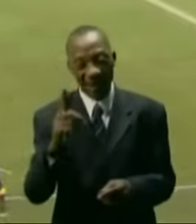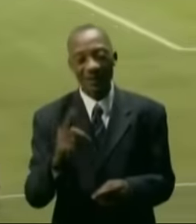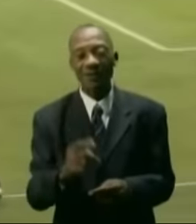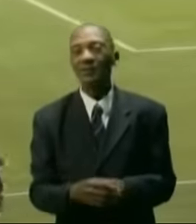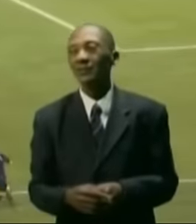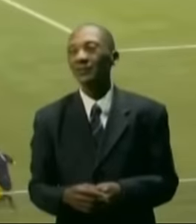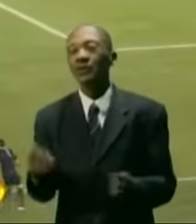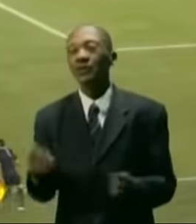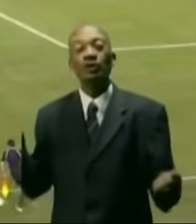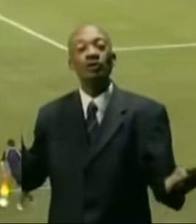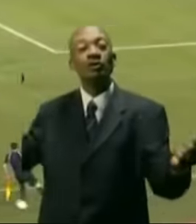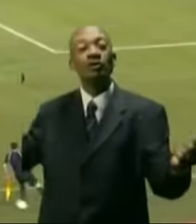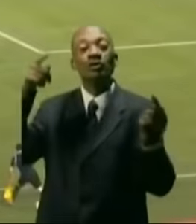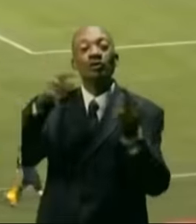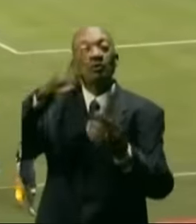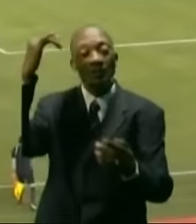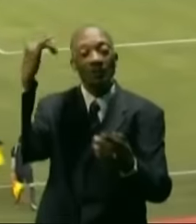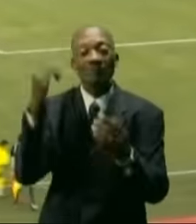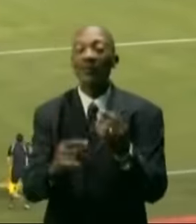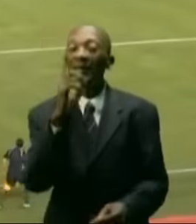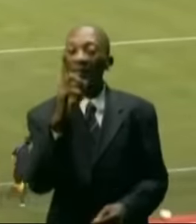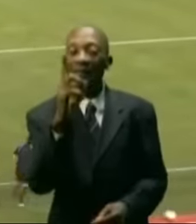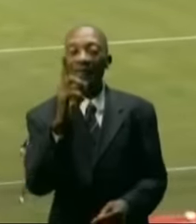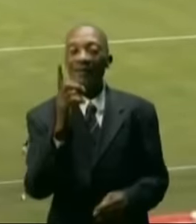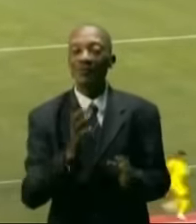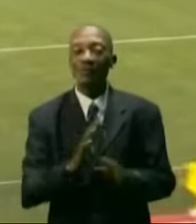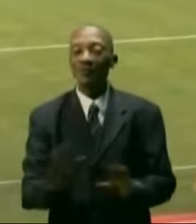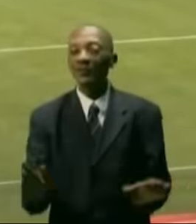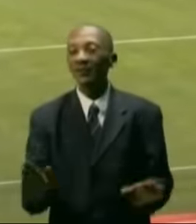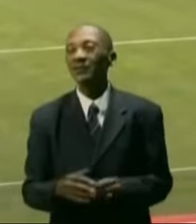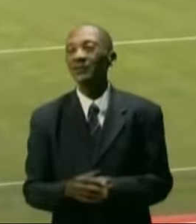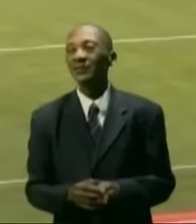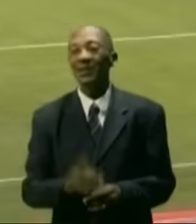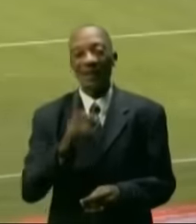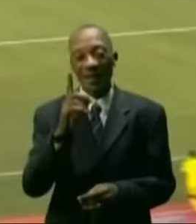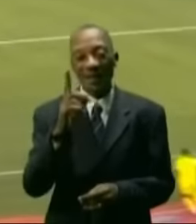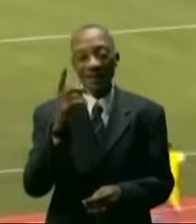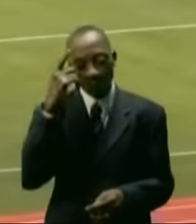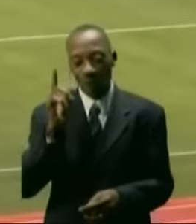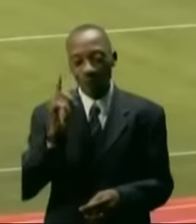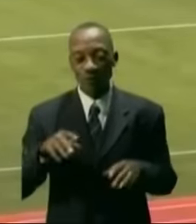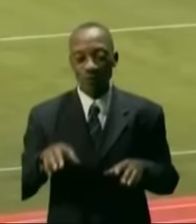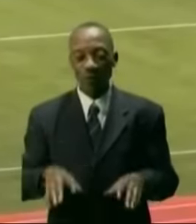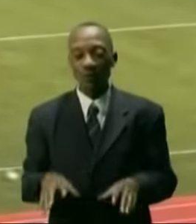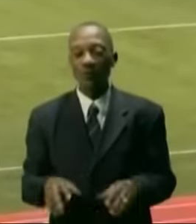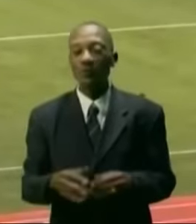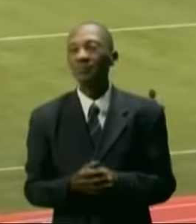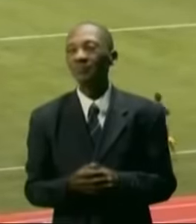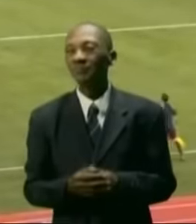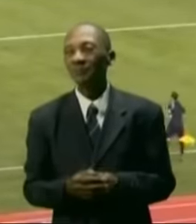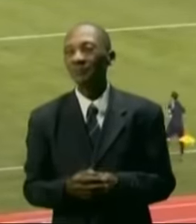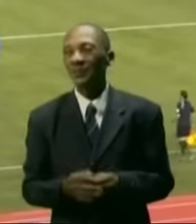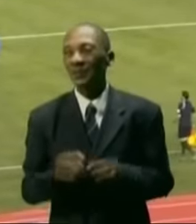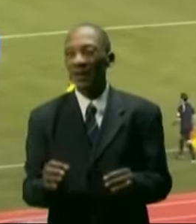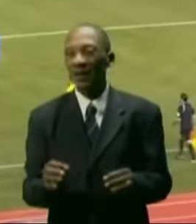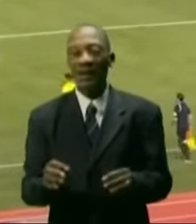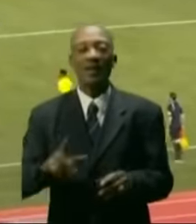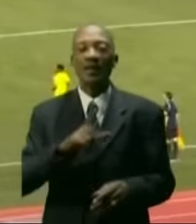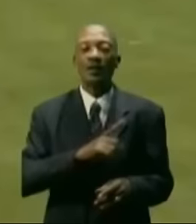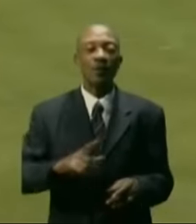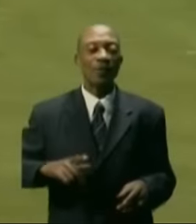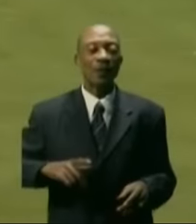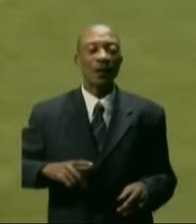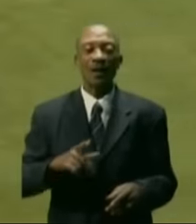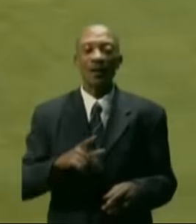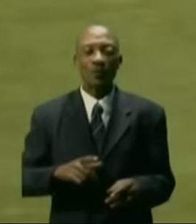défauts des concordances dans les trois secteurs. Au finish, 1-0 en faveur de la RDC. Malgré cette victoire, les Léopards de la RDC restent 3e au